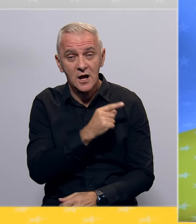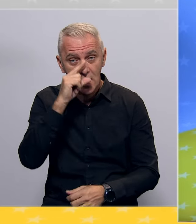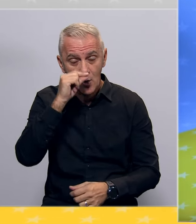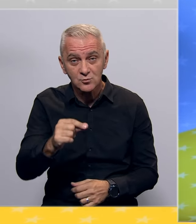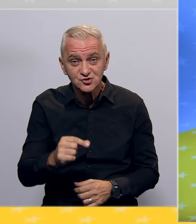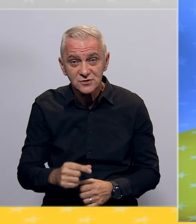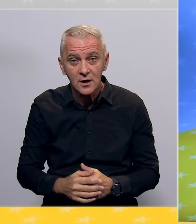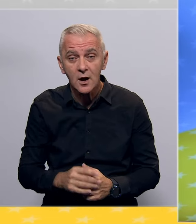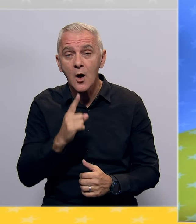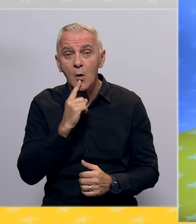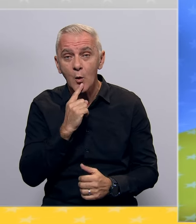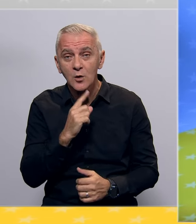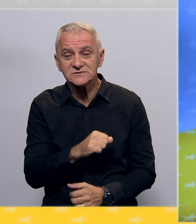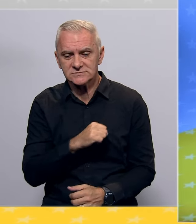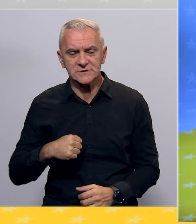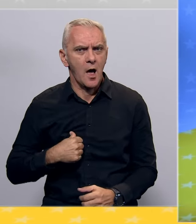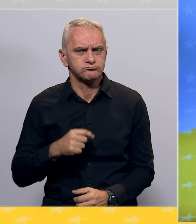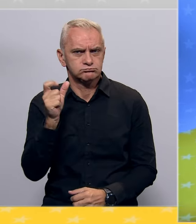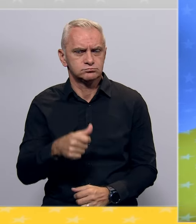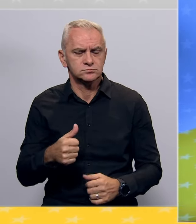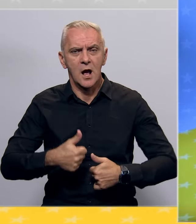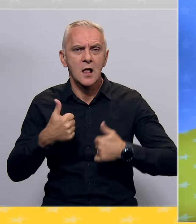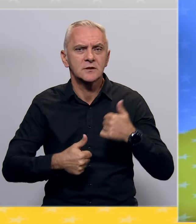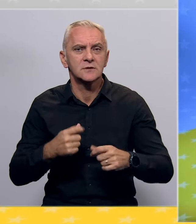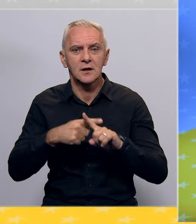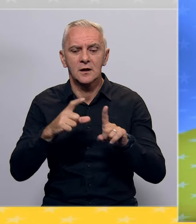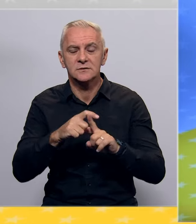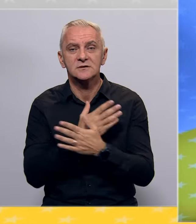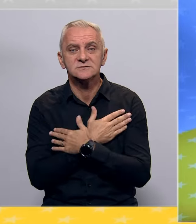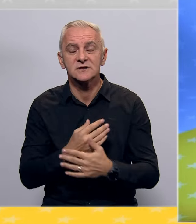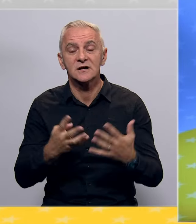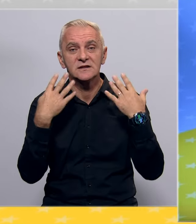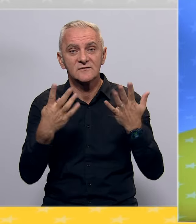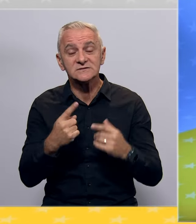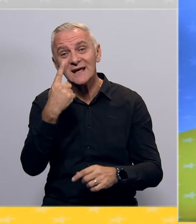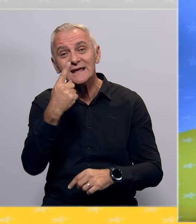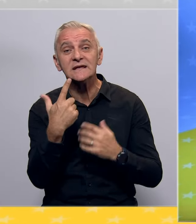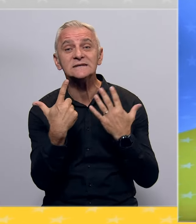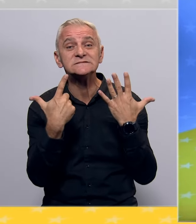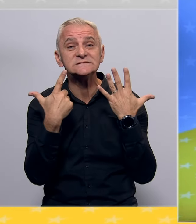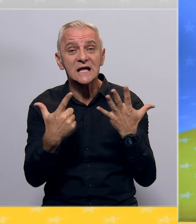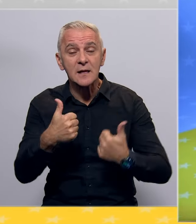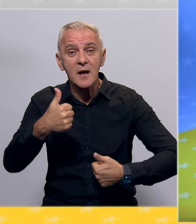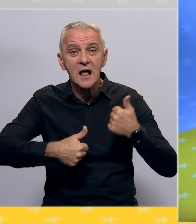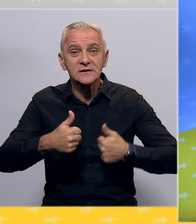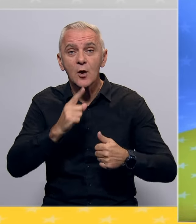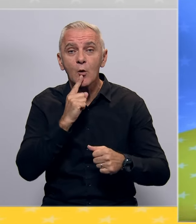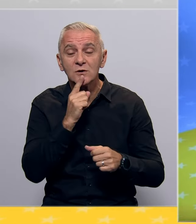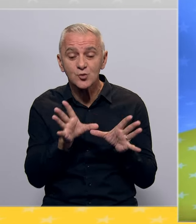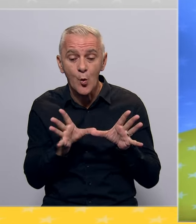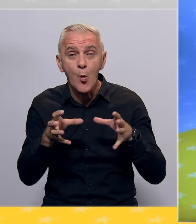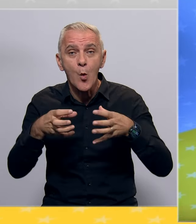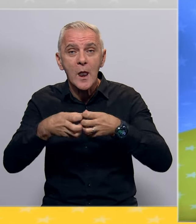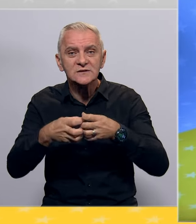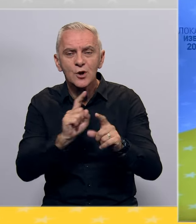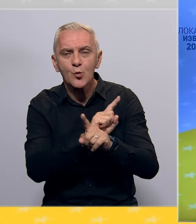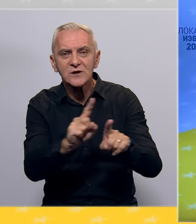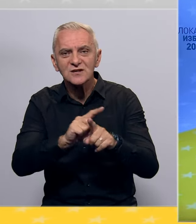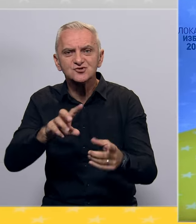općina koji su samostalni kandidati HDZ 90 i sa 7 kandidata koji su koalicijski u